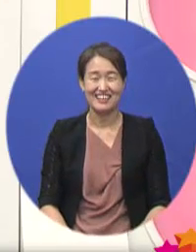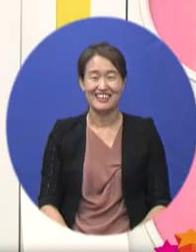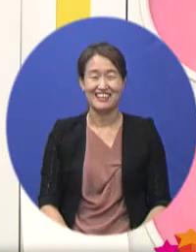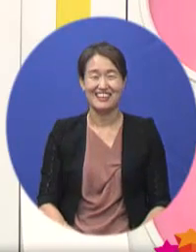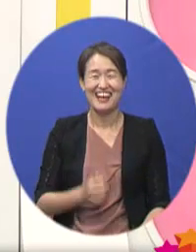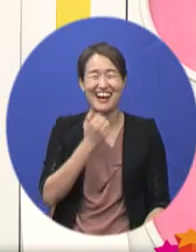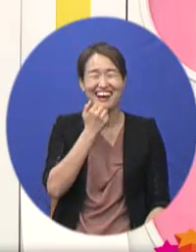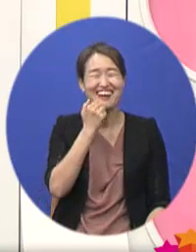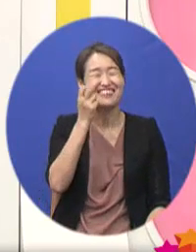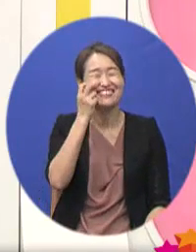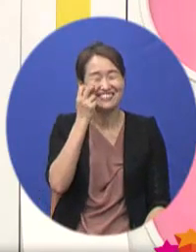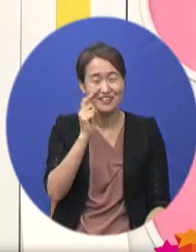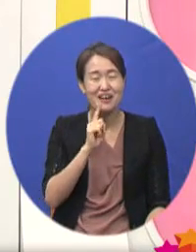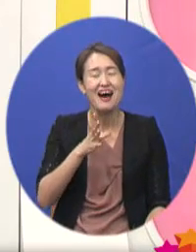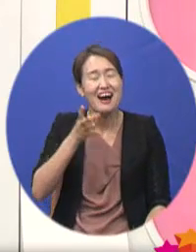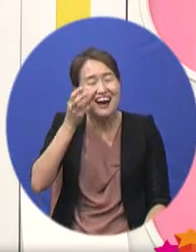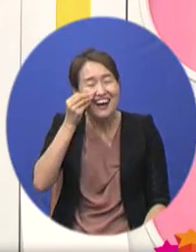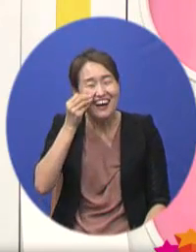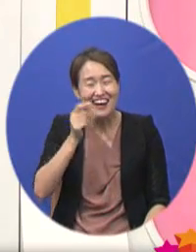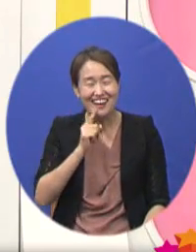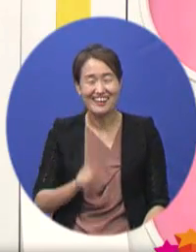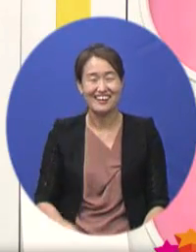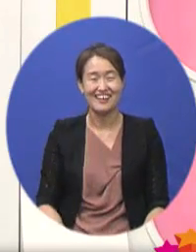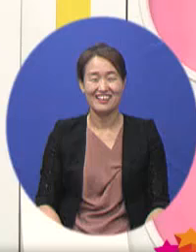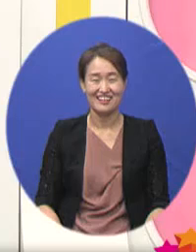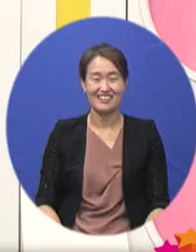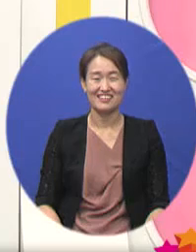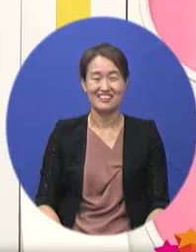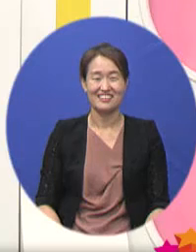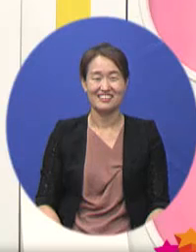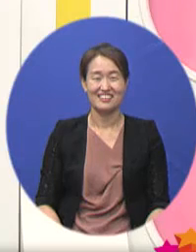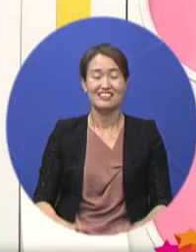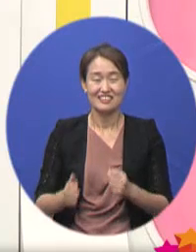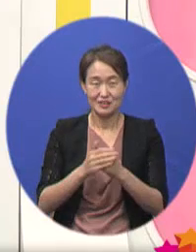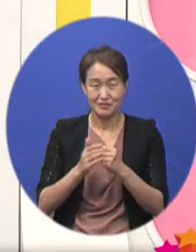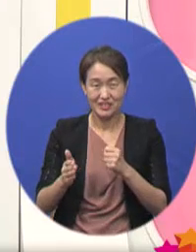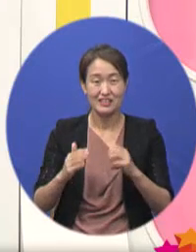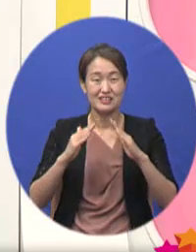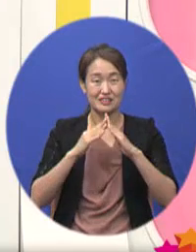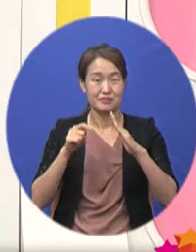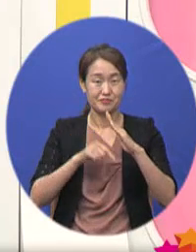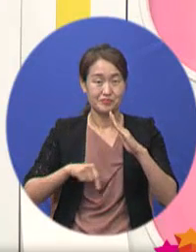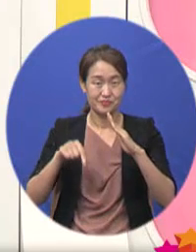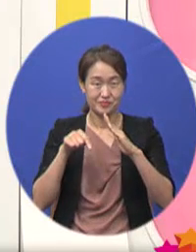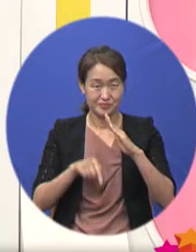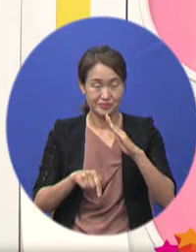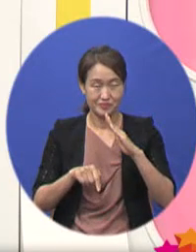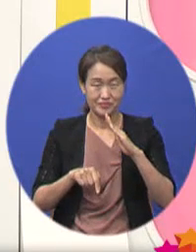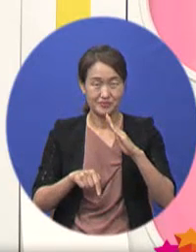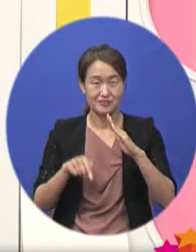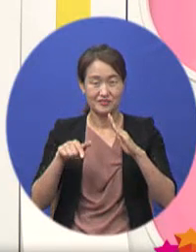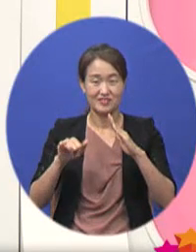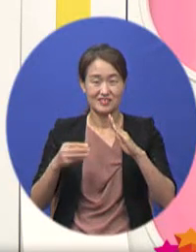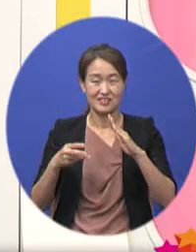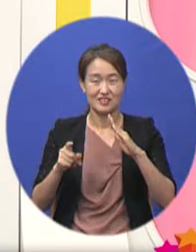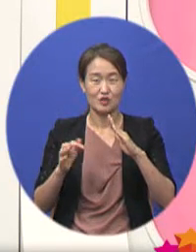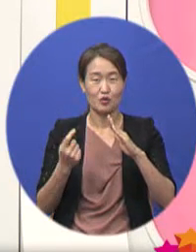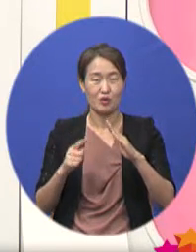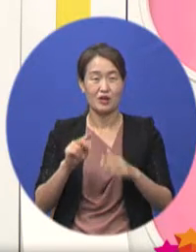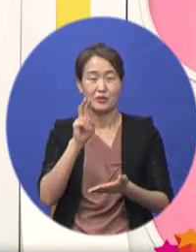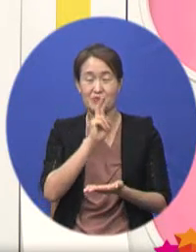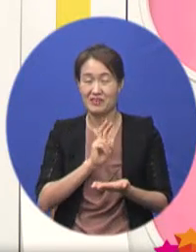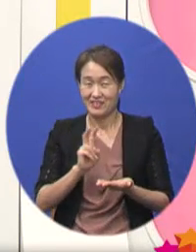예, 예, 웃자고 한 얘기예요. 예, 알겠습니다. 예, 네, 우리 김영님님. 그래서 예. 기정 씨 노래 불러갖고.